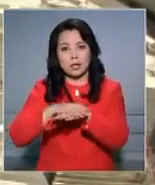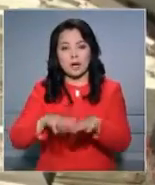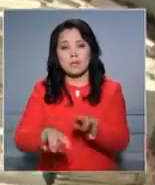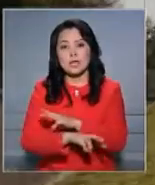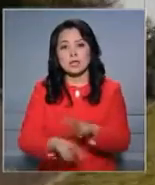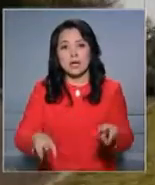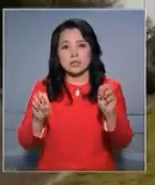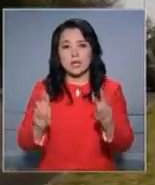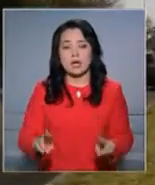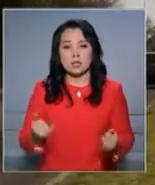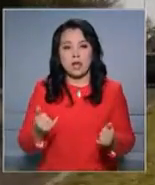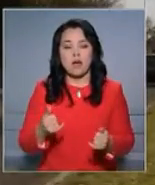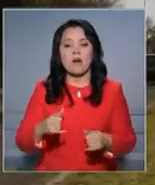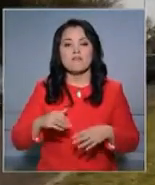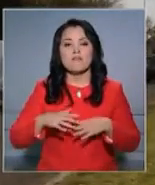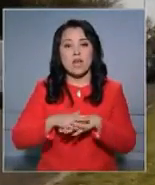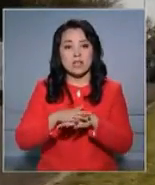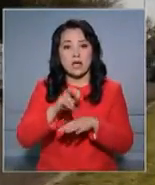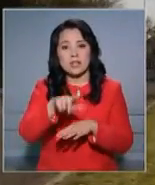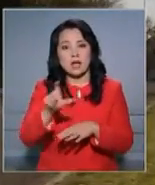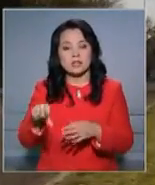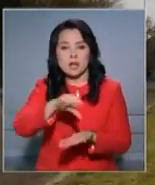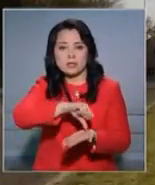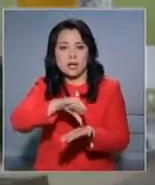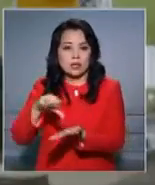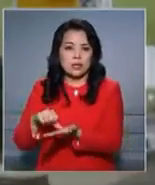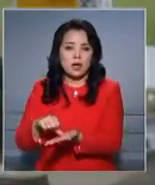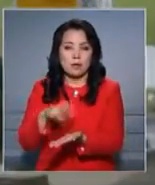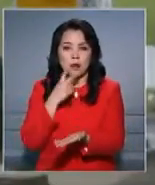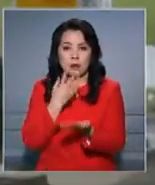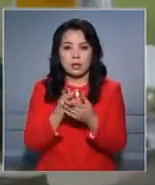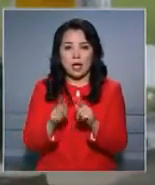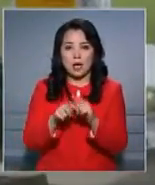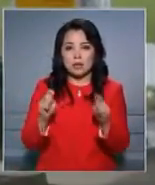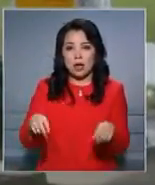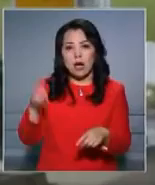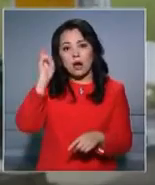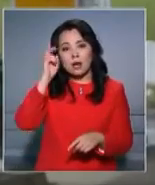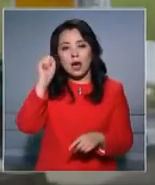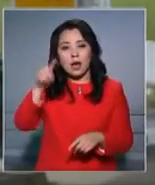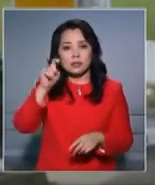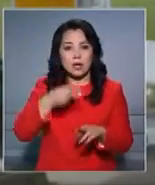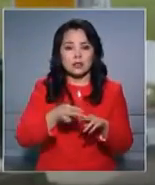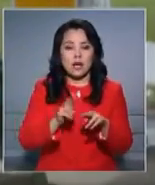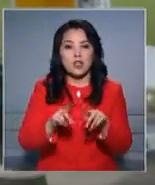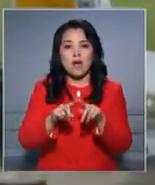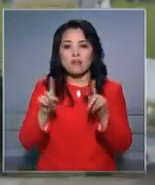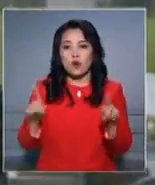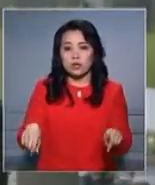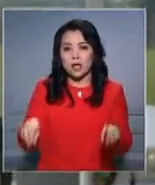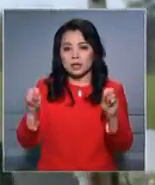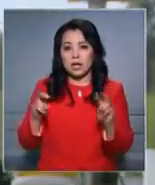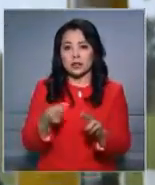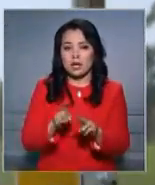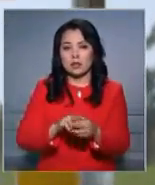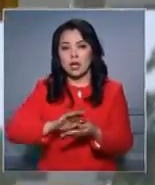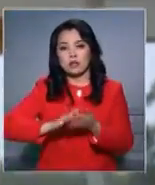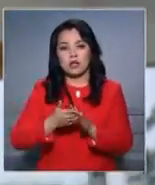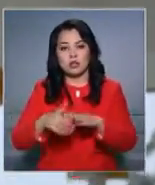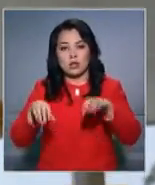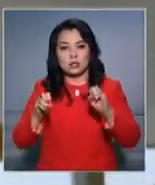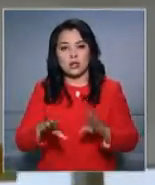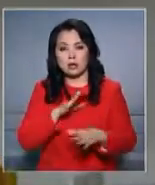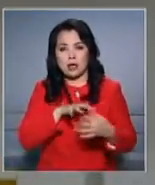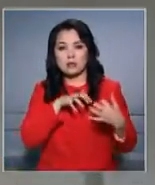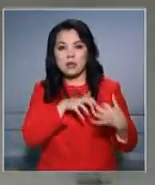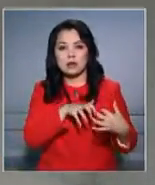өткізген Венадағы кездесуі түрткі болды. Өйткені ол кезде ұйым қаралтын өндіру квотасы бойынша бір шешімге келе алмай